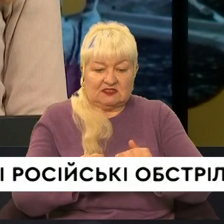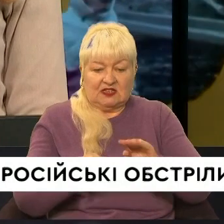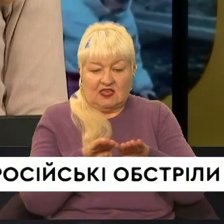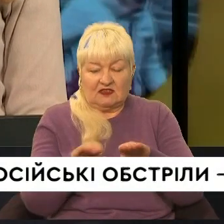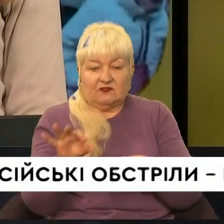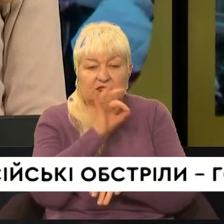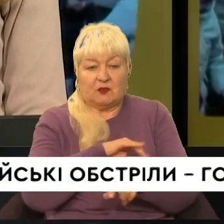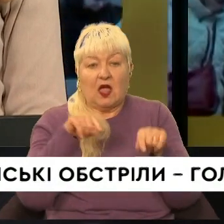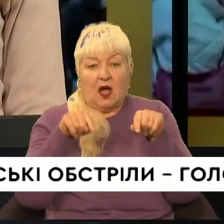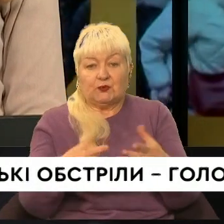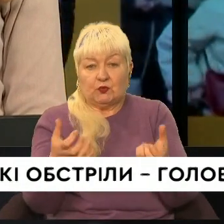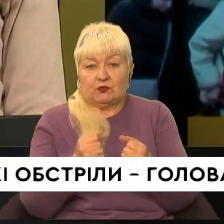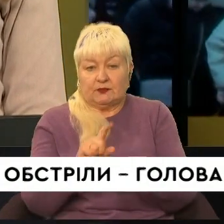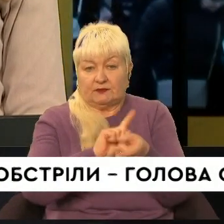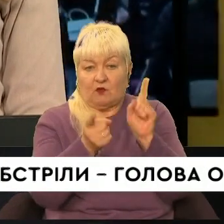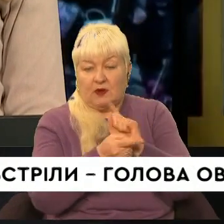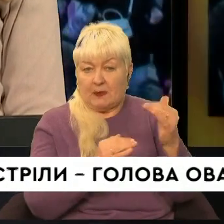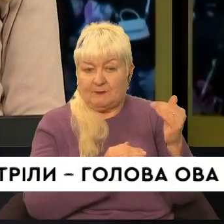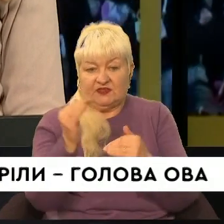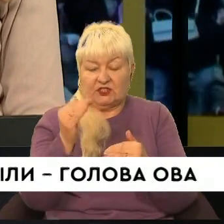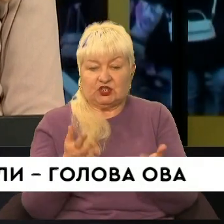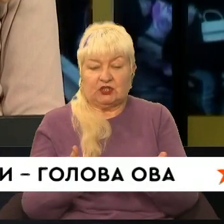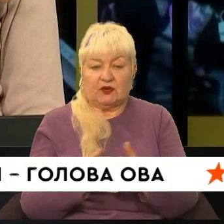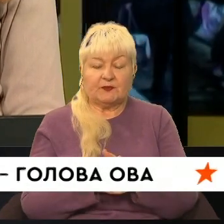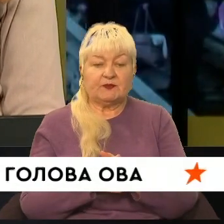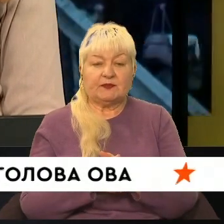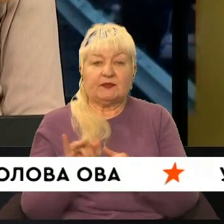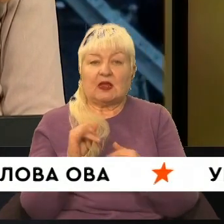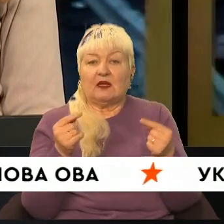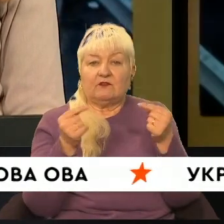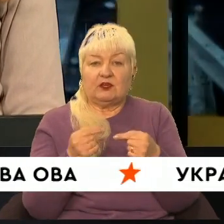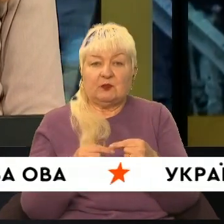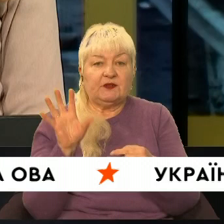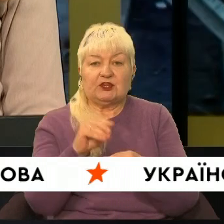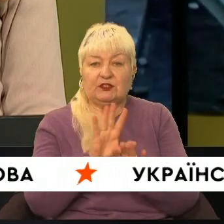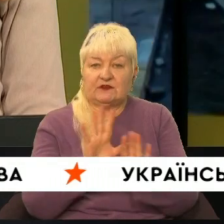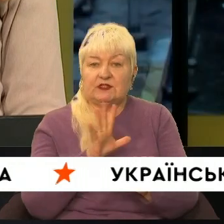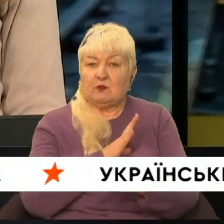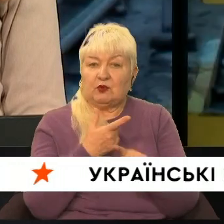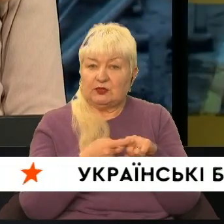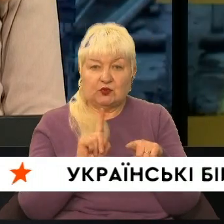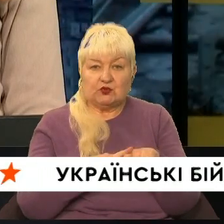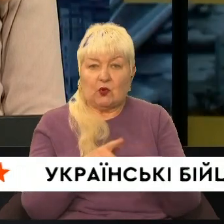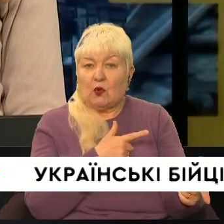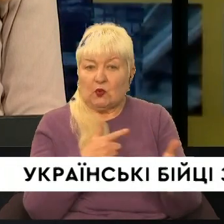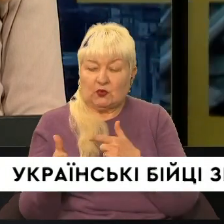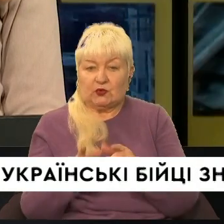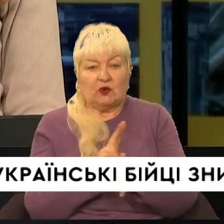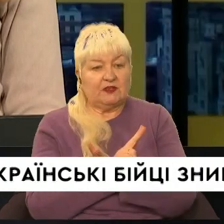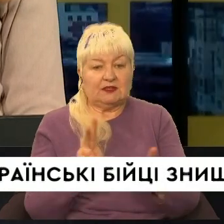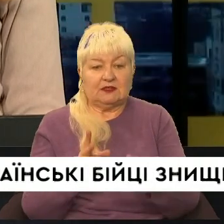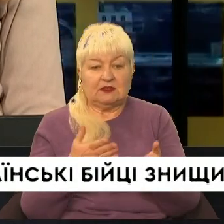навпаки підвищення. І, відповідно, не всі були до цього готові мережі, оскільки, ну, ніхто не